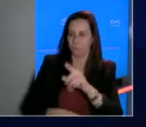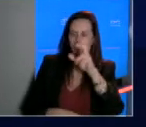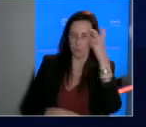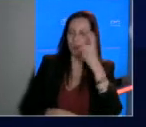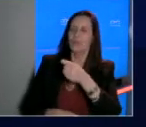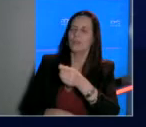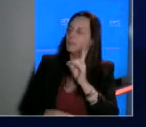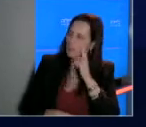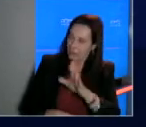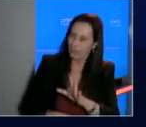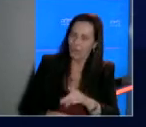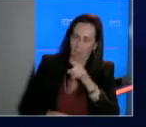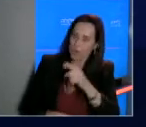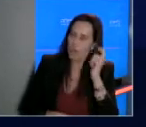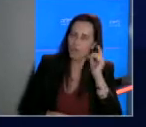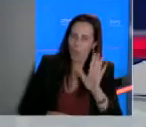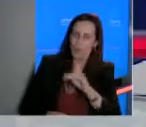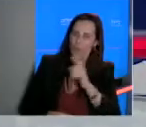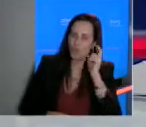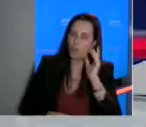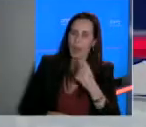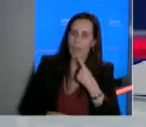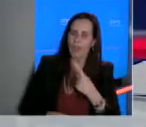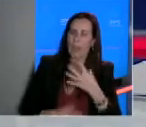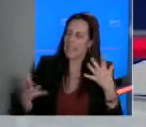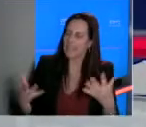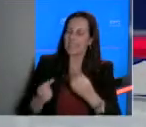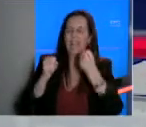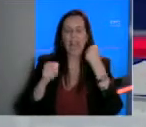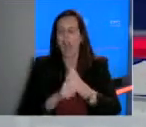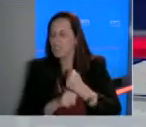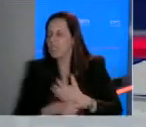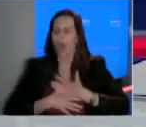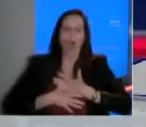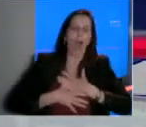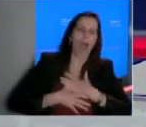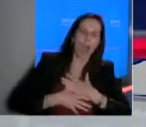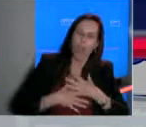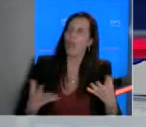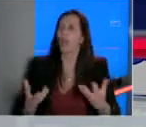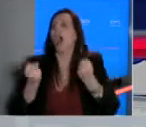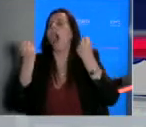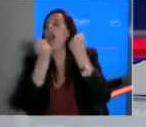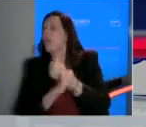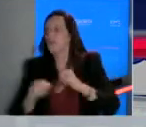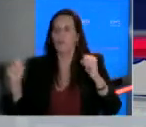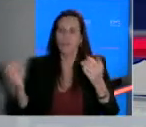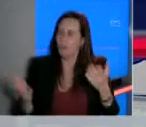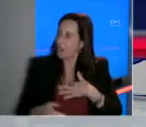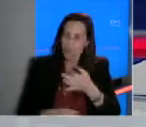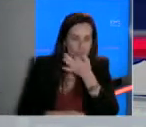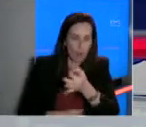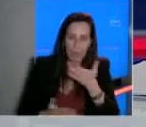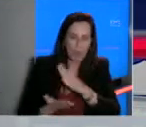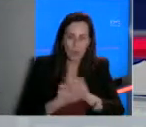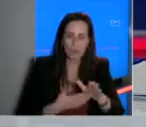סמך, תקשיב רגע. אתה שומע את האמירה, הציל, עשה, גאל, מביא תקומה, ואני שואל אותך